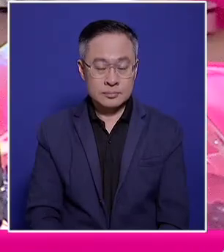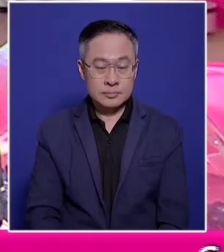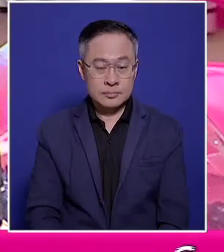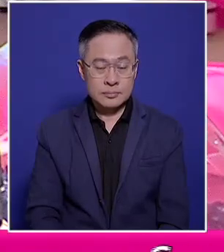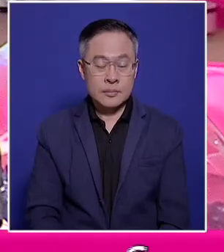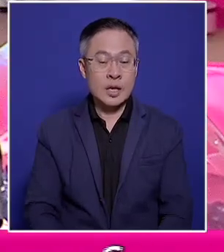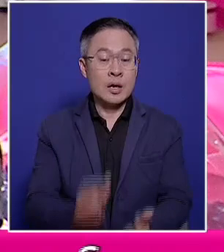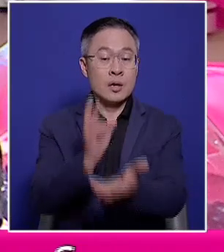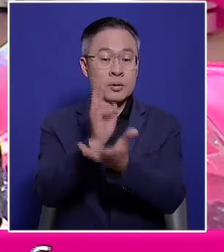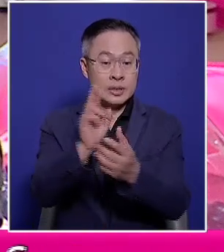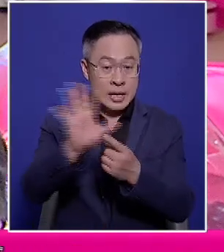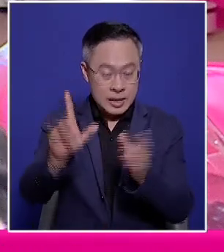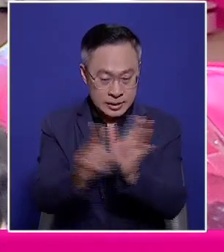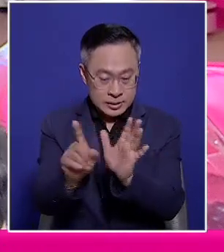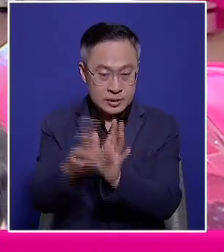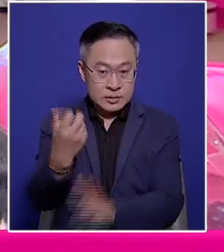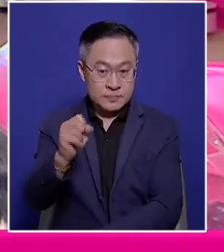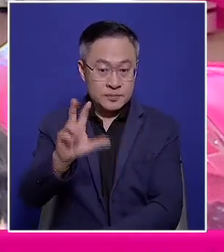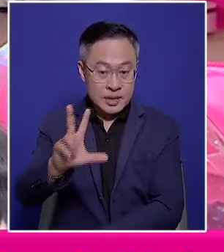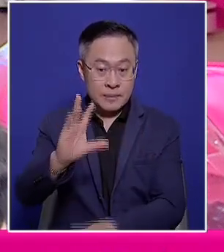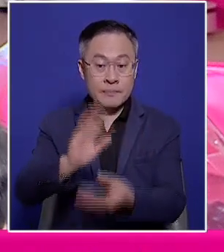อันดับที่5หมุนครั้งที่13